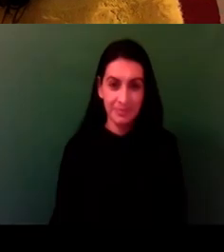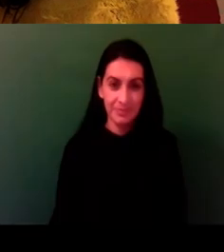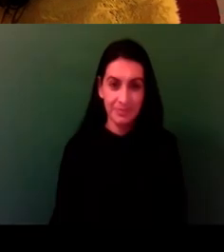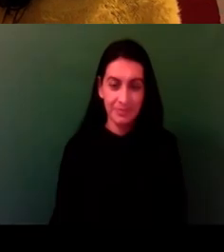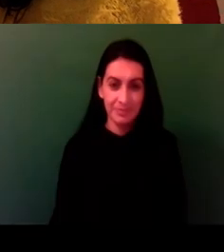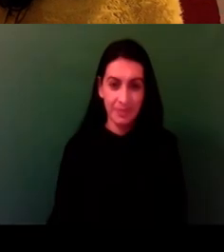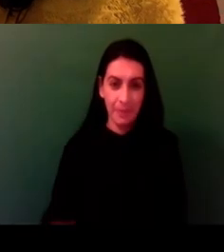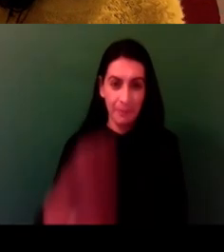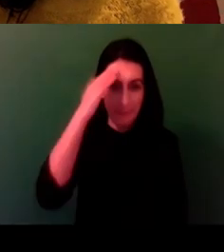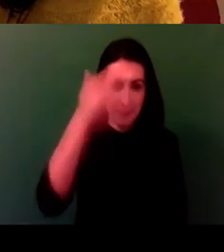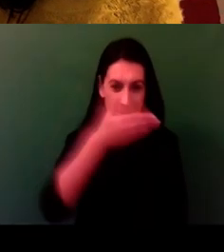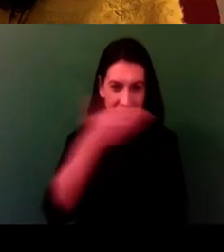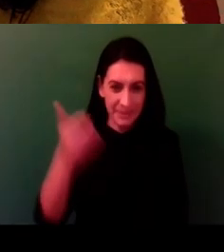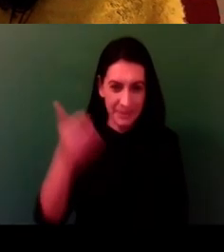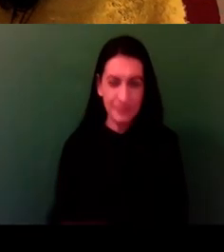Merhabalar.